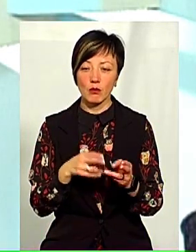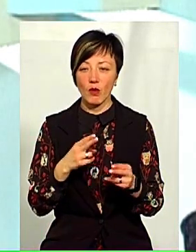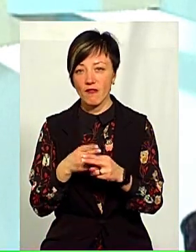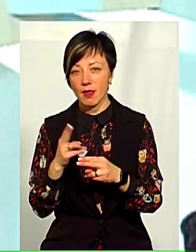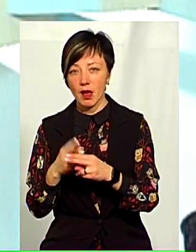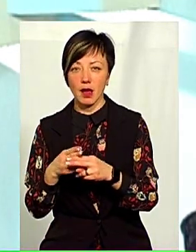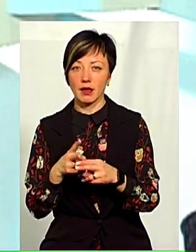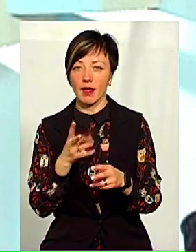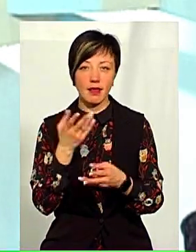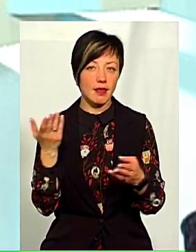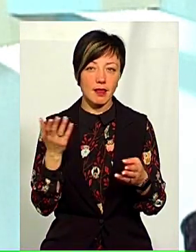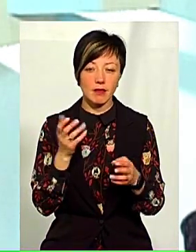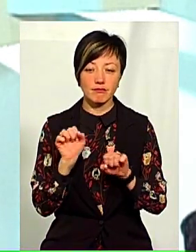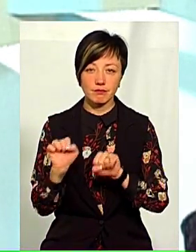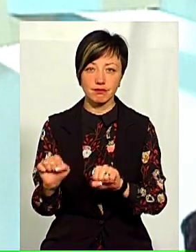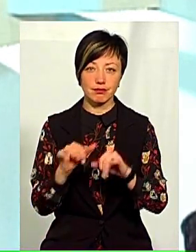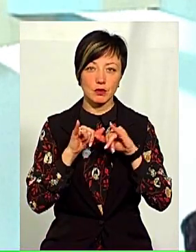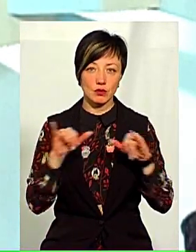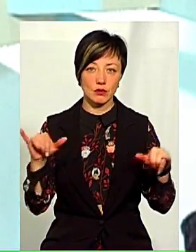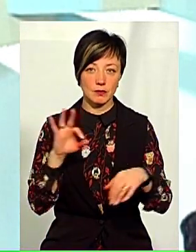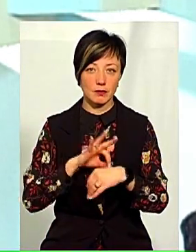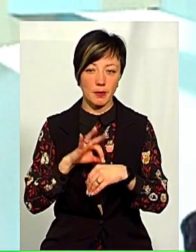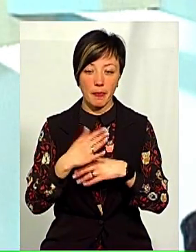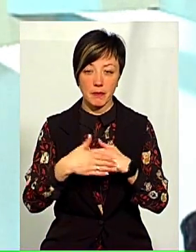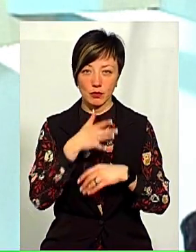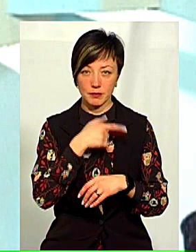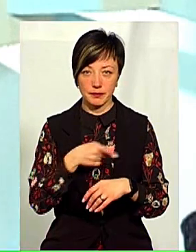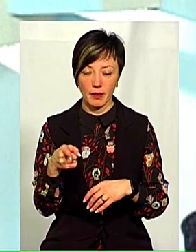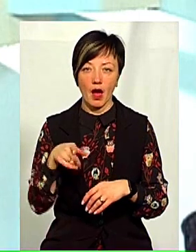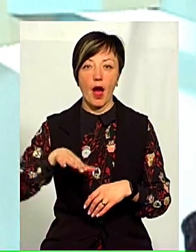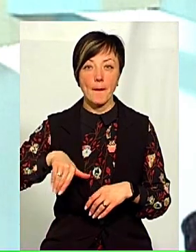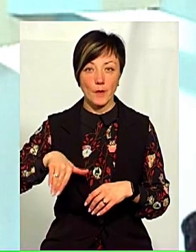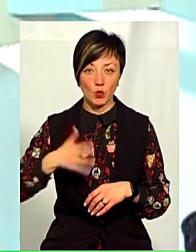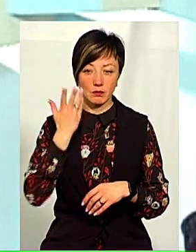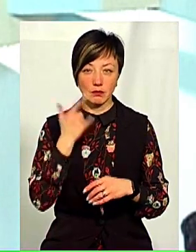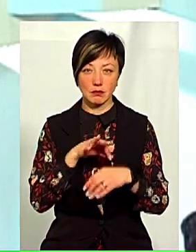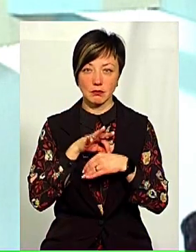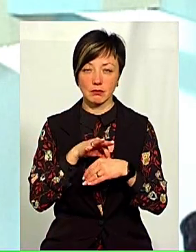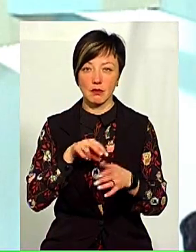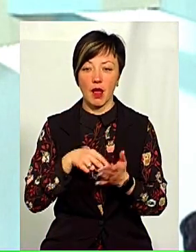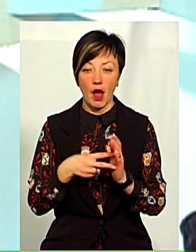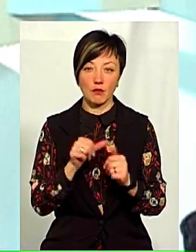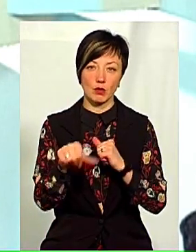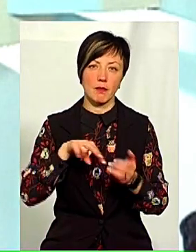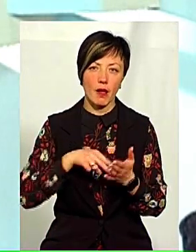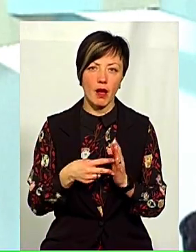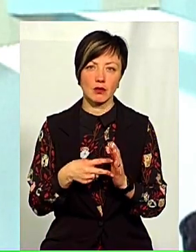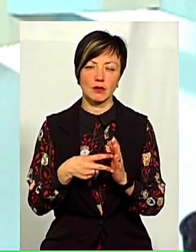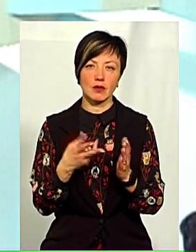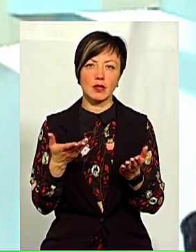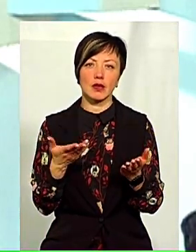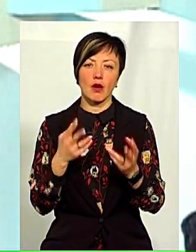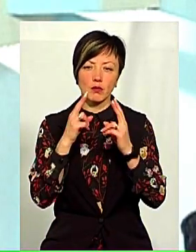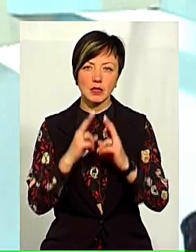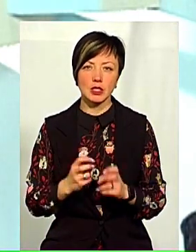методи непоширення захворювань, найближчий час. А потім, під час проведення планових, позапланових, комісійних